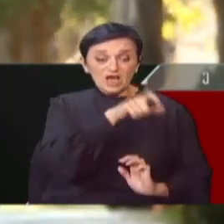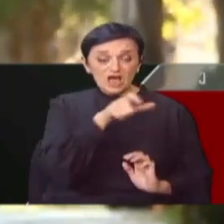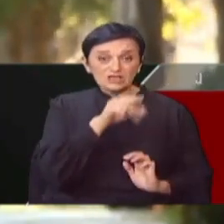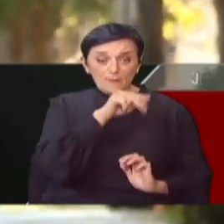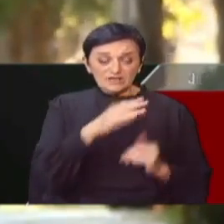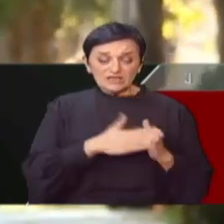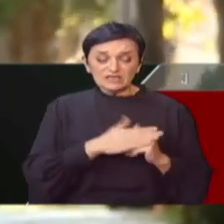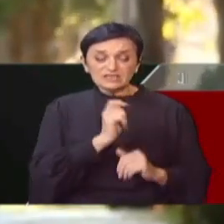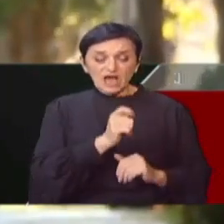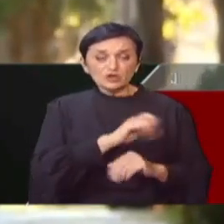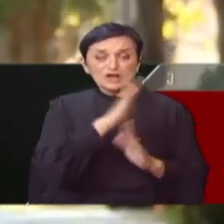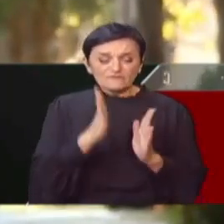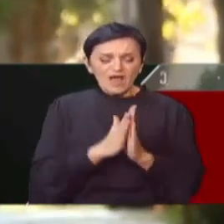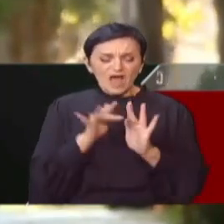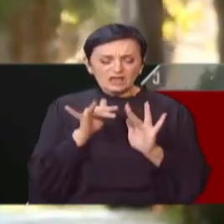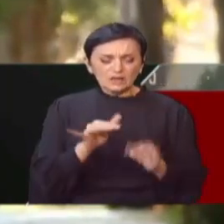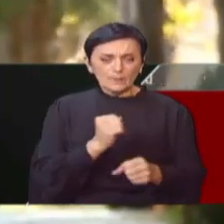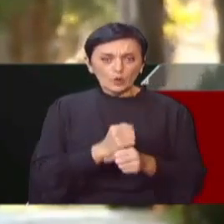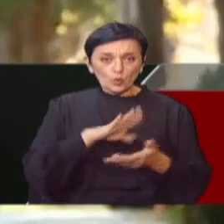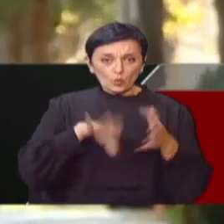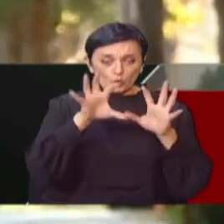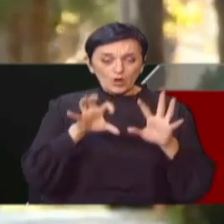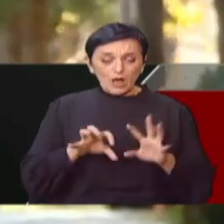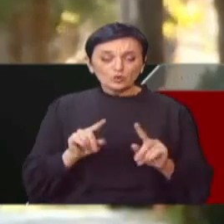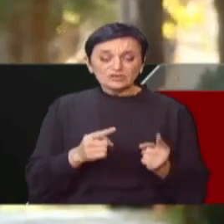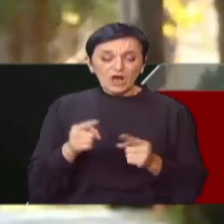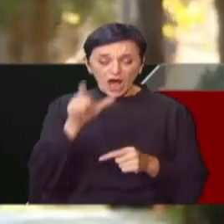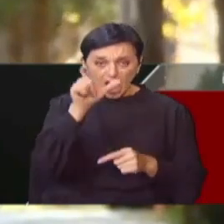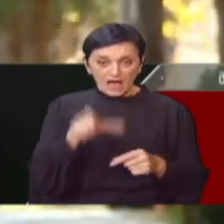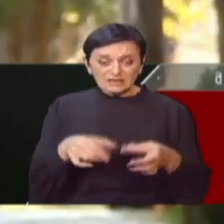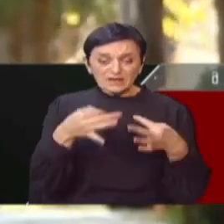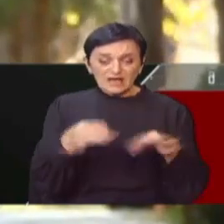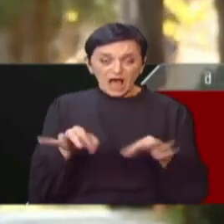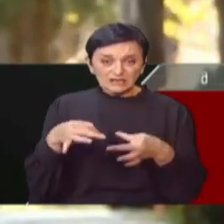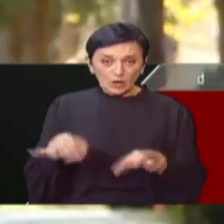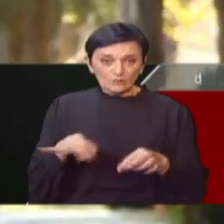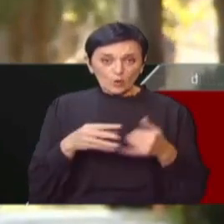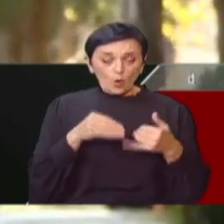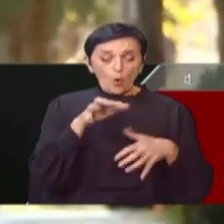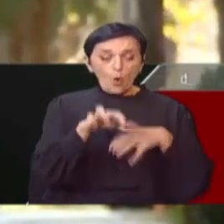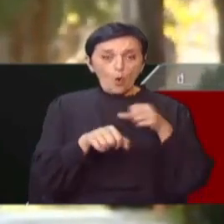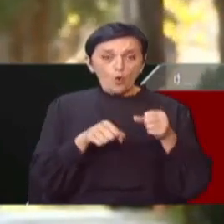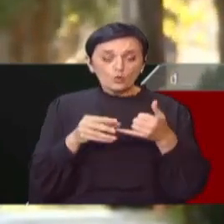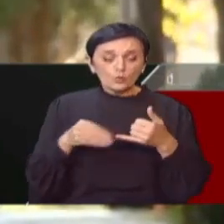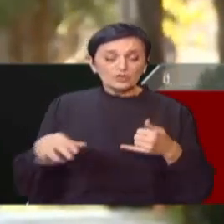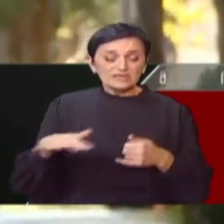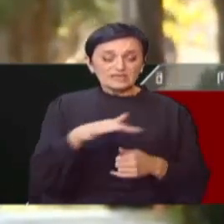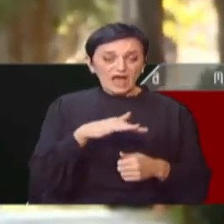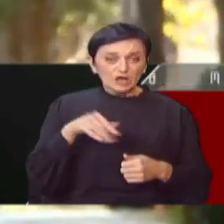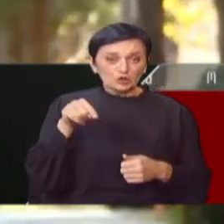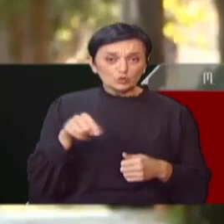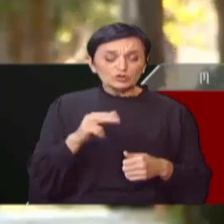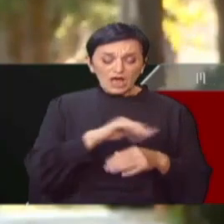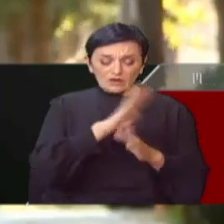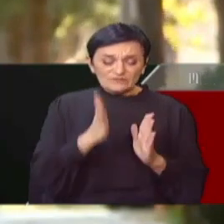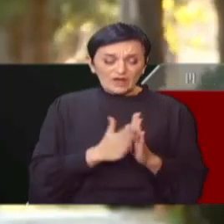დაისაჯონ, გავაკეთებთ ყველაფერს იმისთვის, რომ უკანონოდ დაკავებული ადამიანები გათავისუფლდნენ ოკუპირებულ ტერიტორიებიდან და